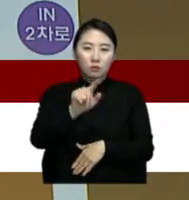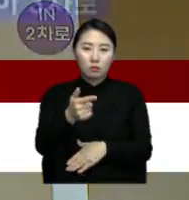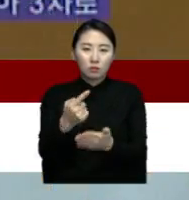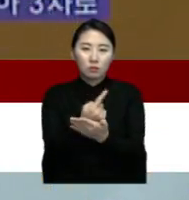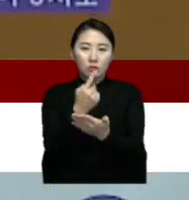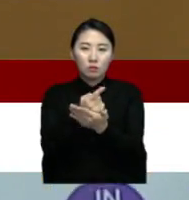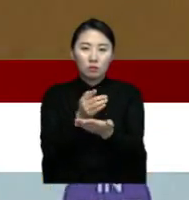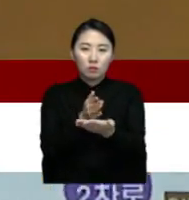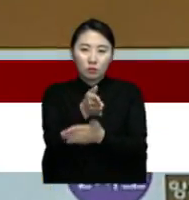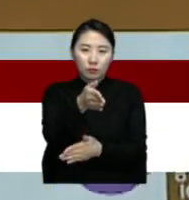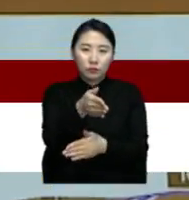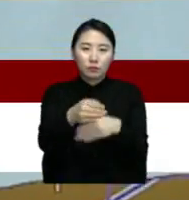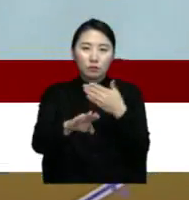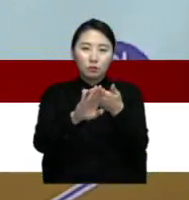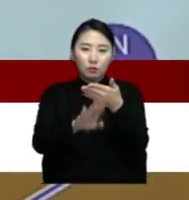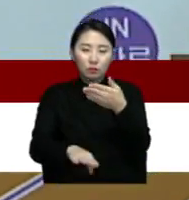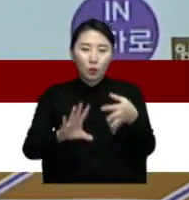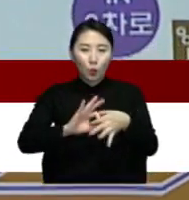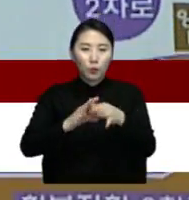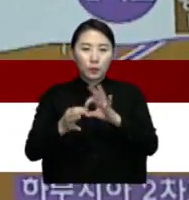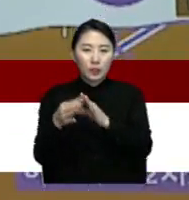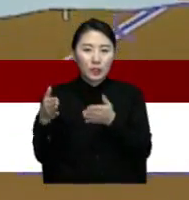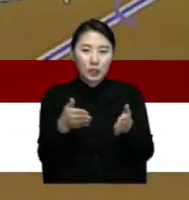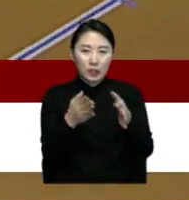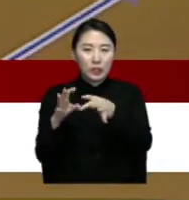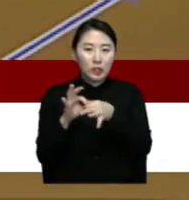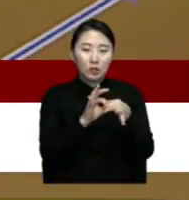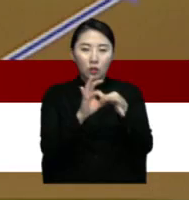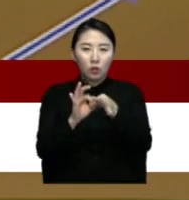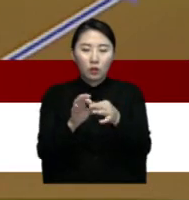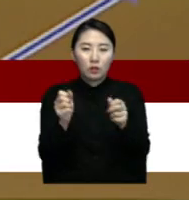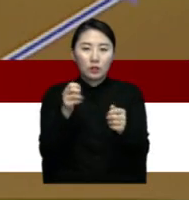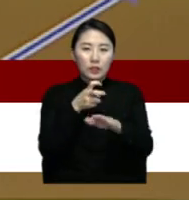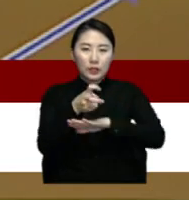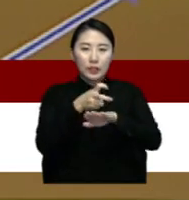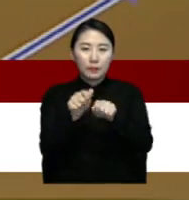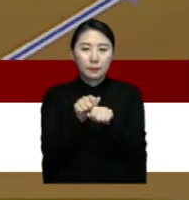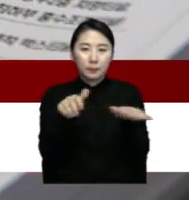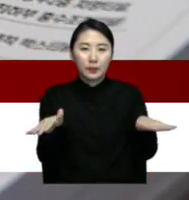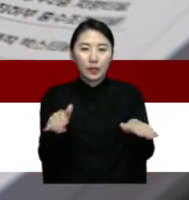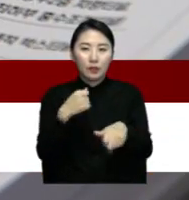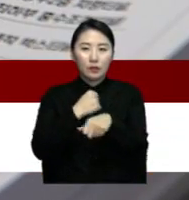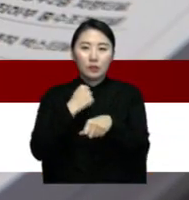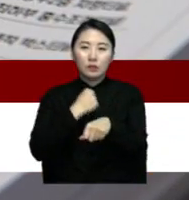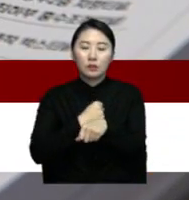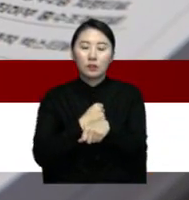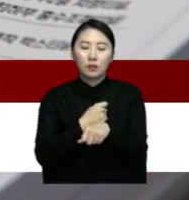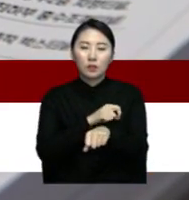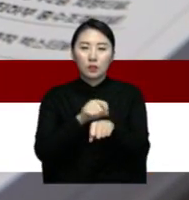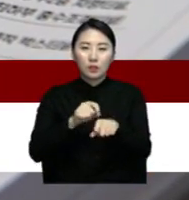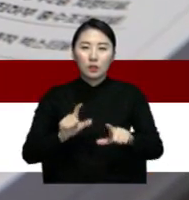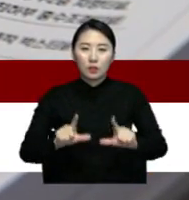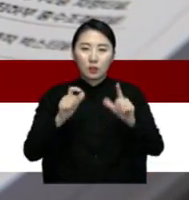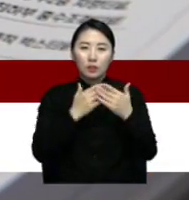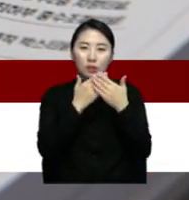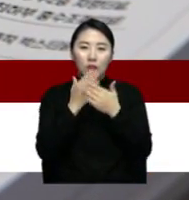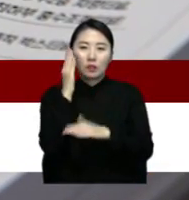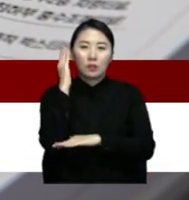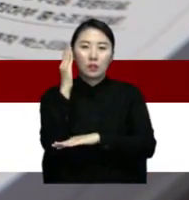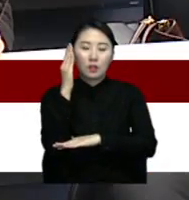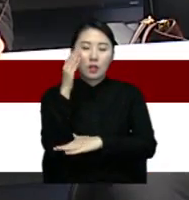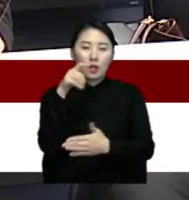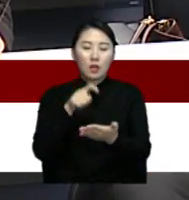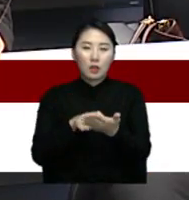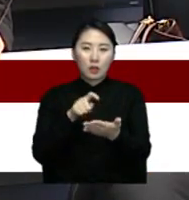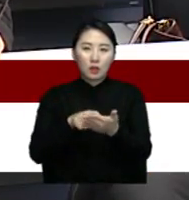전용으로, 그리고 나머지는 올림픽대로까지 연결해 차량을 분산시킨다는 겁니다. 특히 이날 세미나에서는 강남